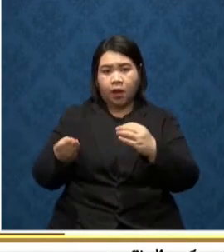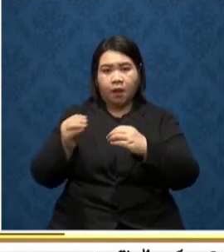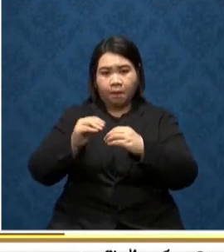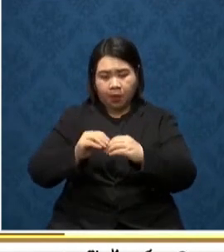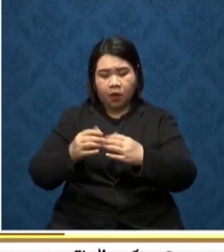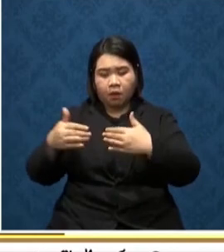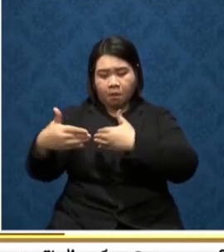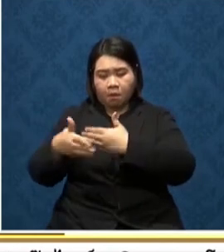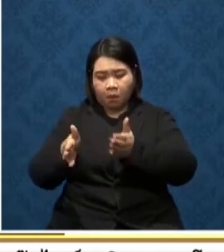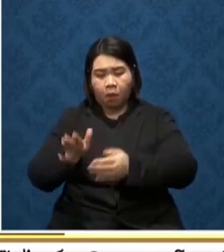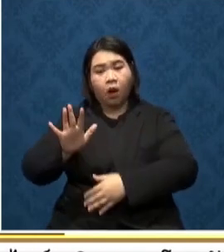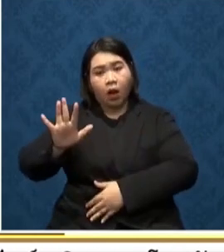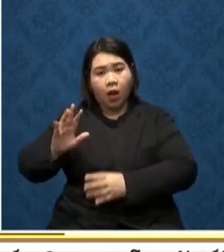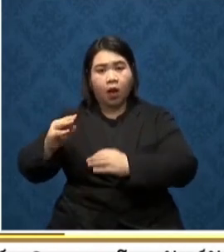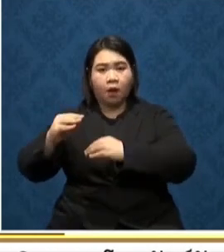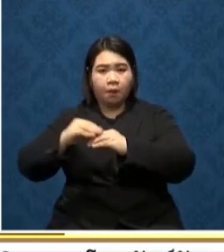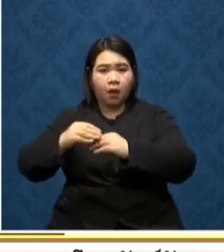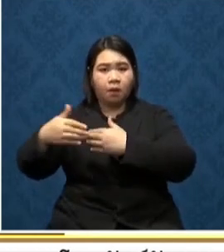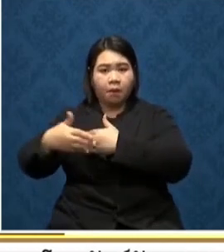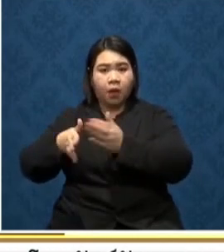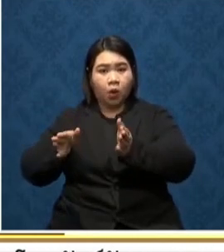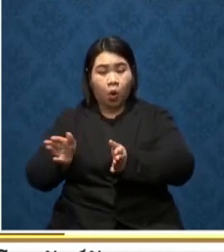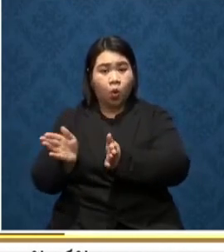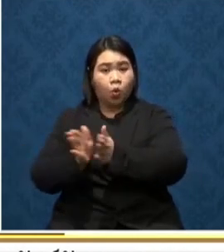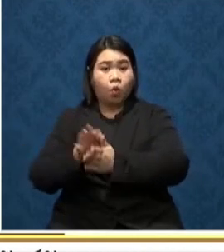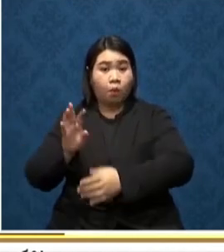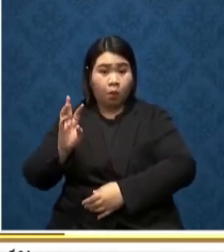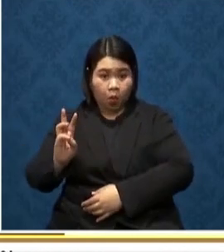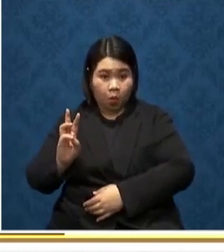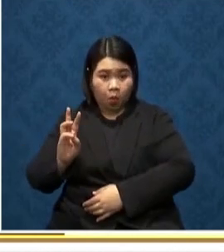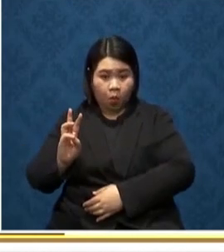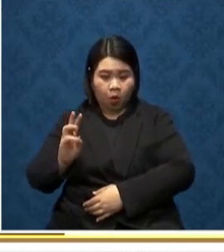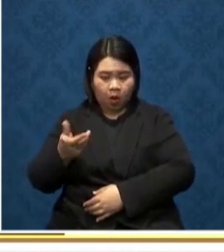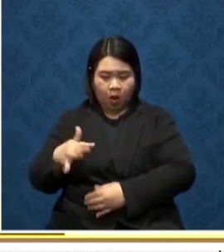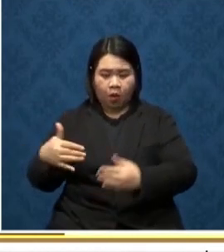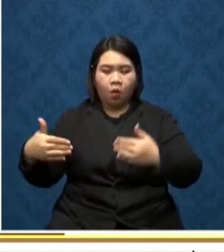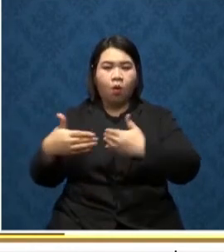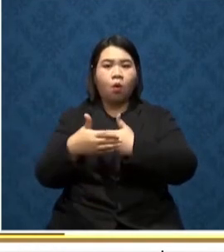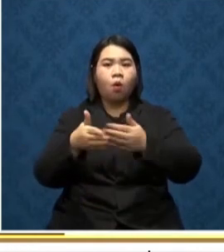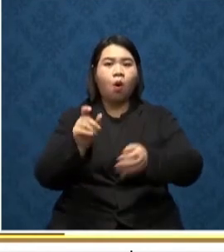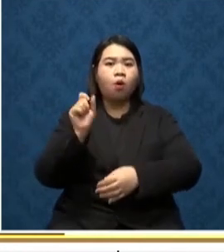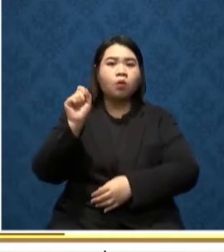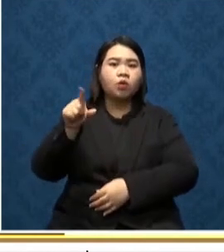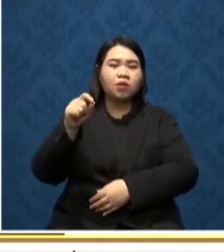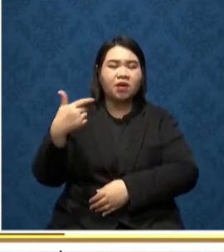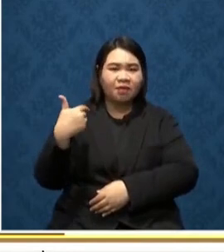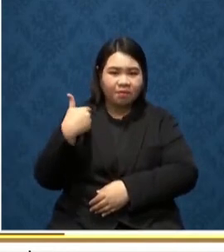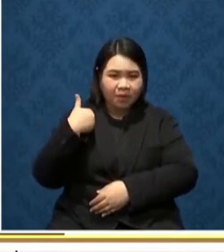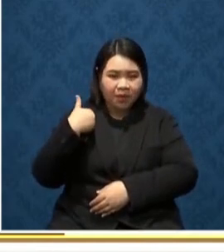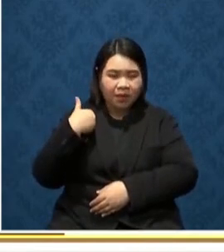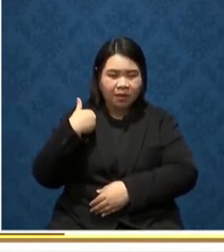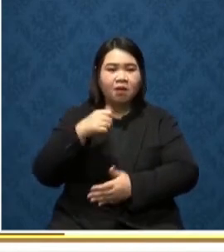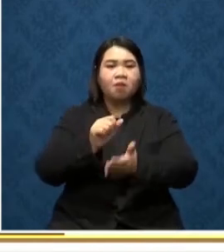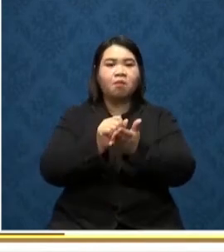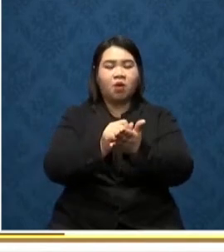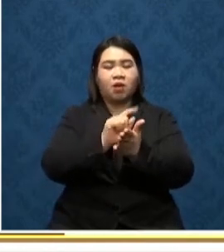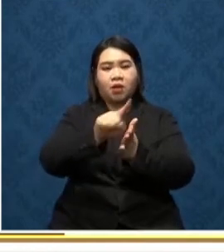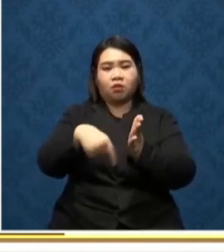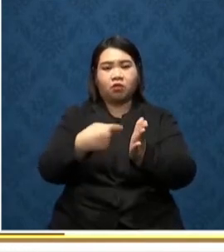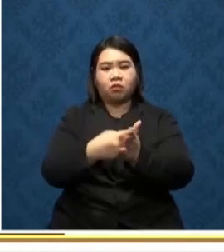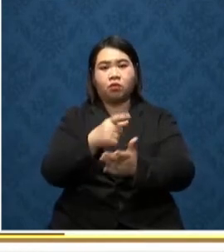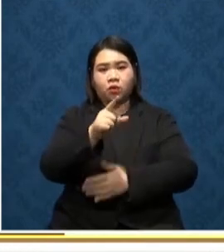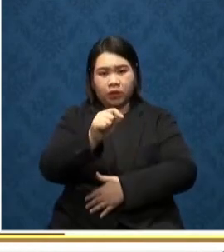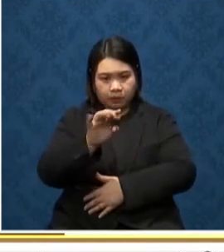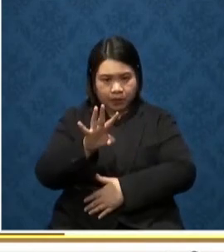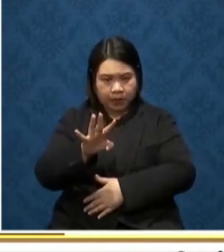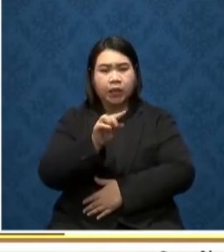-6 ห้องตรวจนะครับและ็ขยายห้องอุบาทธ์ชุกเฉินขึ้มาเป็ 24 ชวโมงเราก็พยายามท